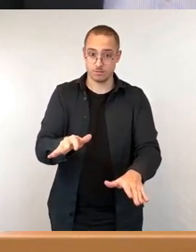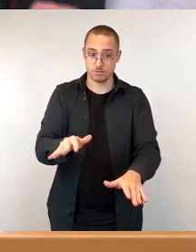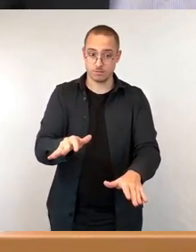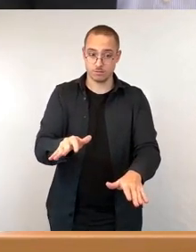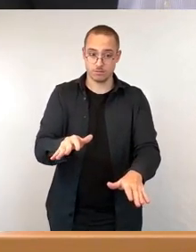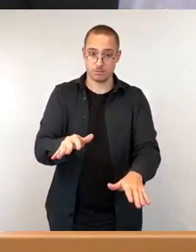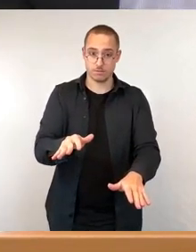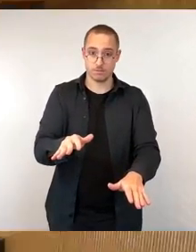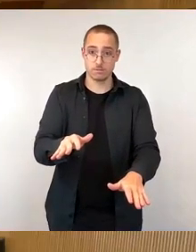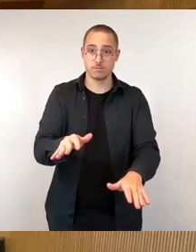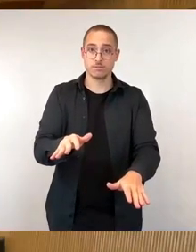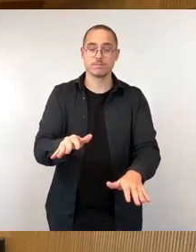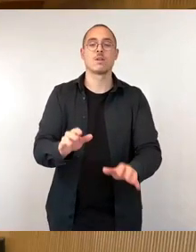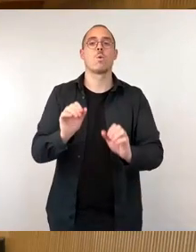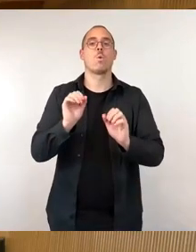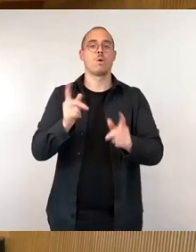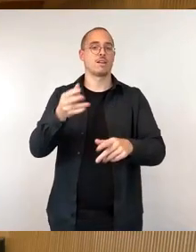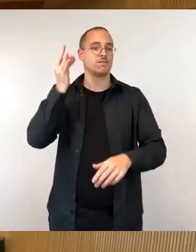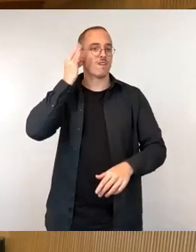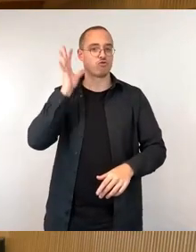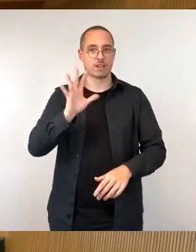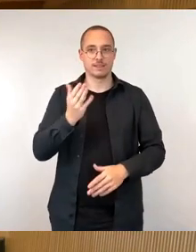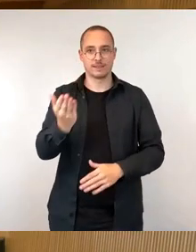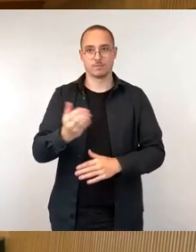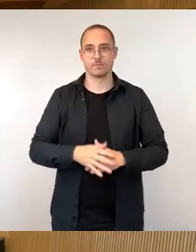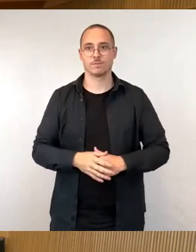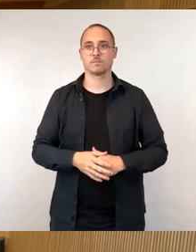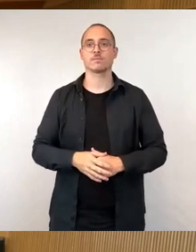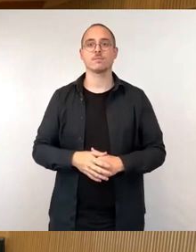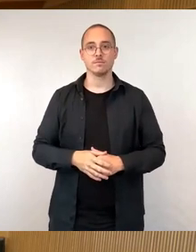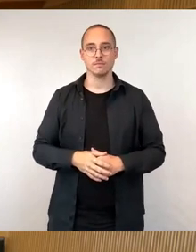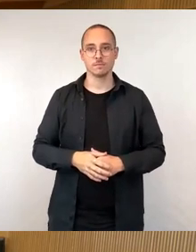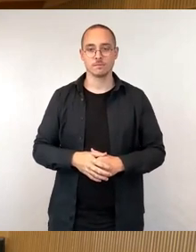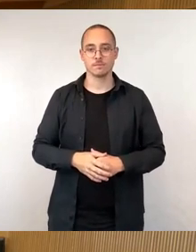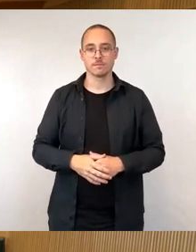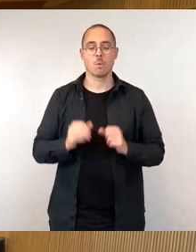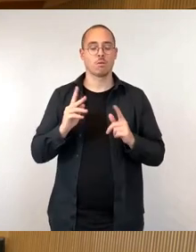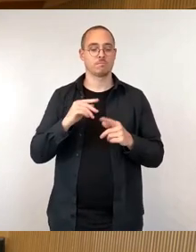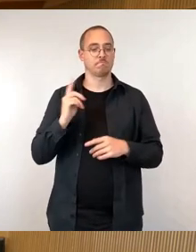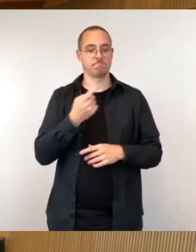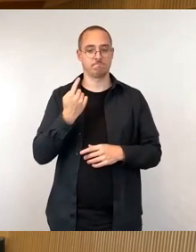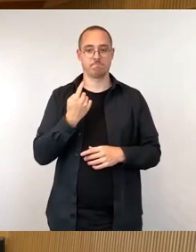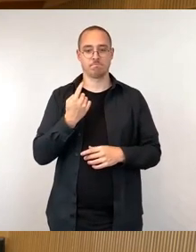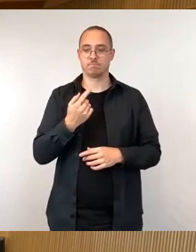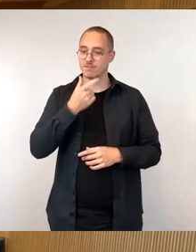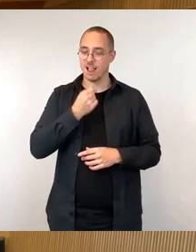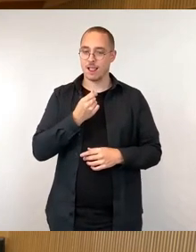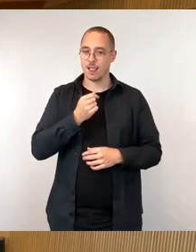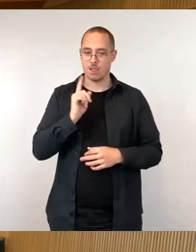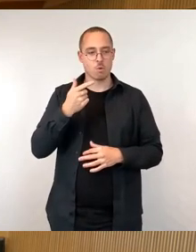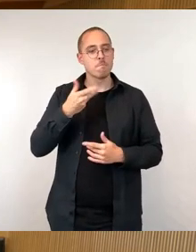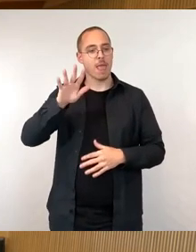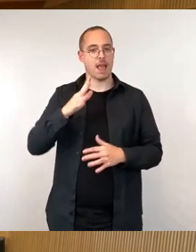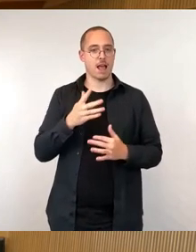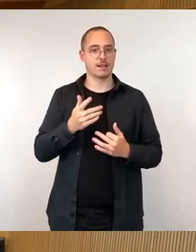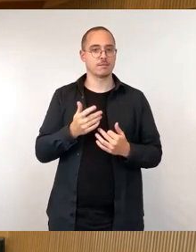Also, Frau Czarnecki, doch. Also, genau, wir würden tatsächlich weil wir das für die gerechtere und die sinnvollere Lösung halten an der